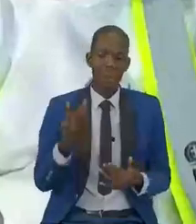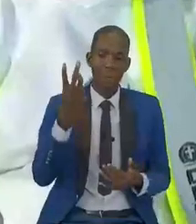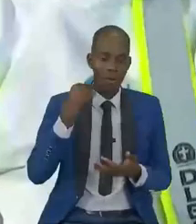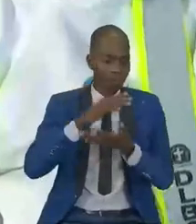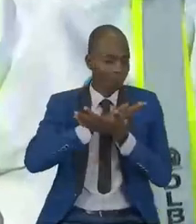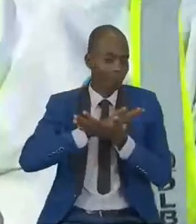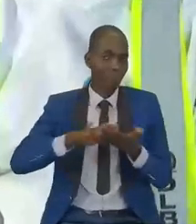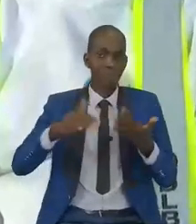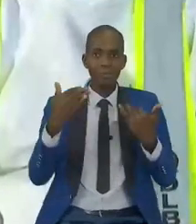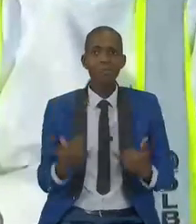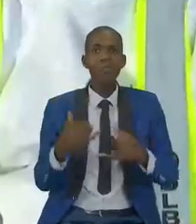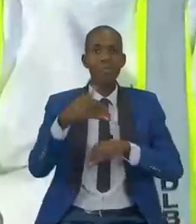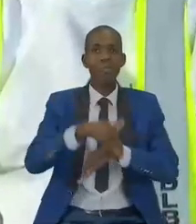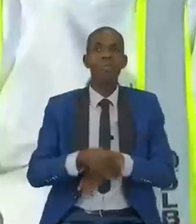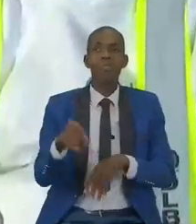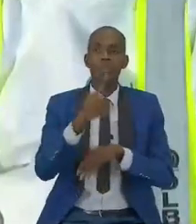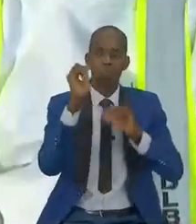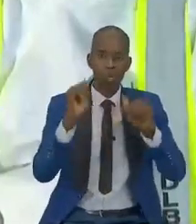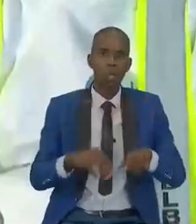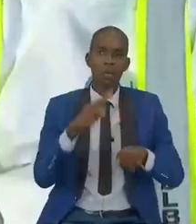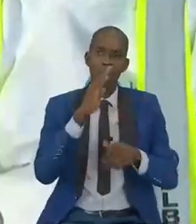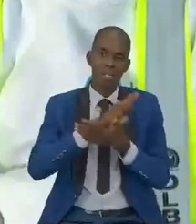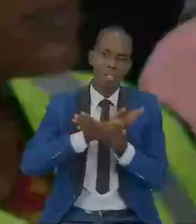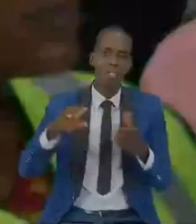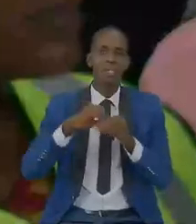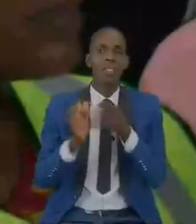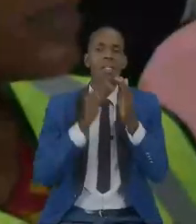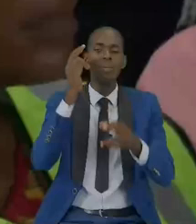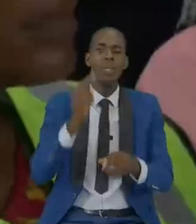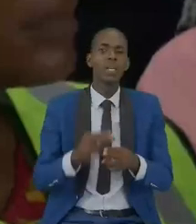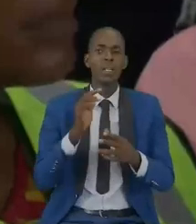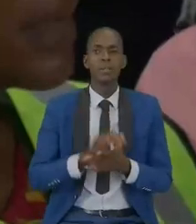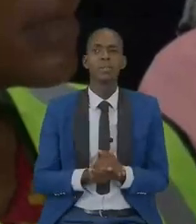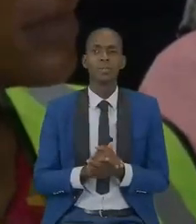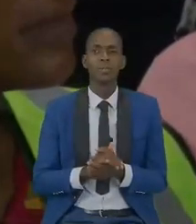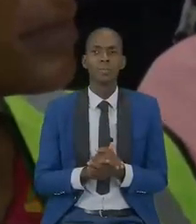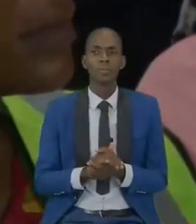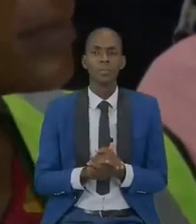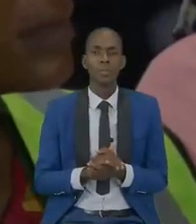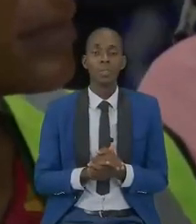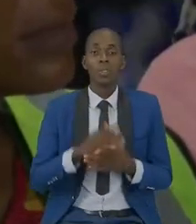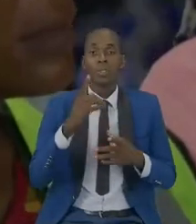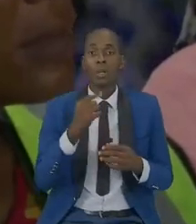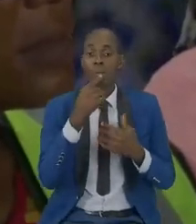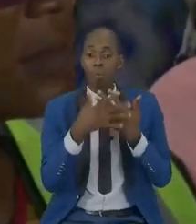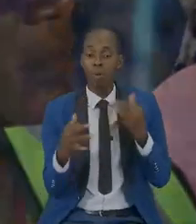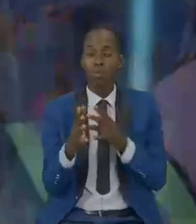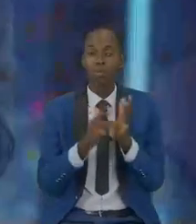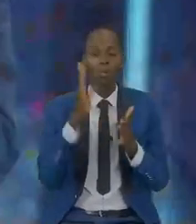condamné, lui, il fut pur. Ce soir, tu peux être pur au nom de Jésus-Christ.